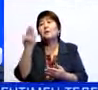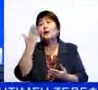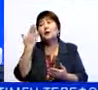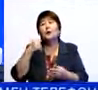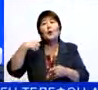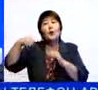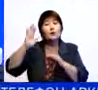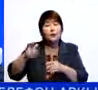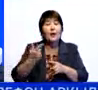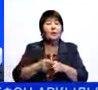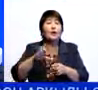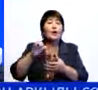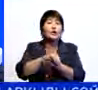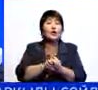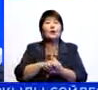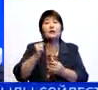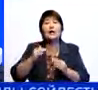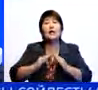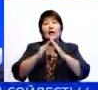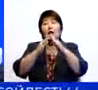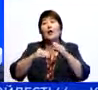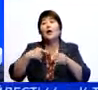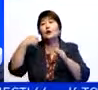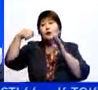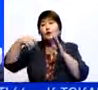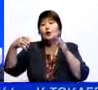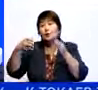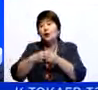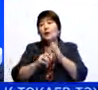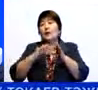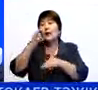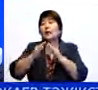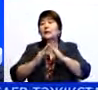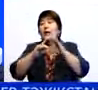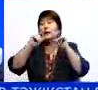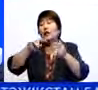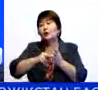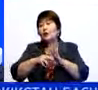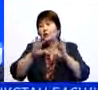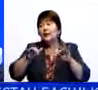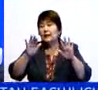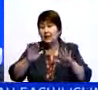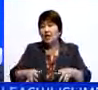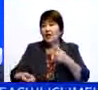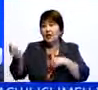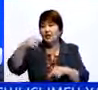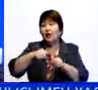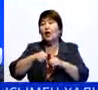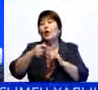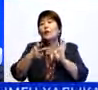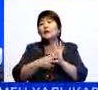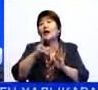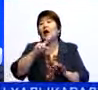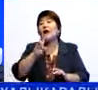Soyuz MS-19 kemesimen kökke kötelgen sürlüm tobu Halkaralık Garş Stansası'na attandı. Jospar boyunca jirge 17-ci kazan günü oralatın